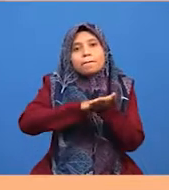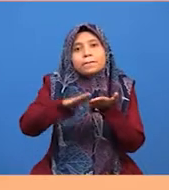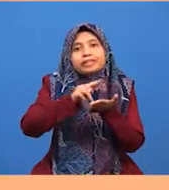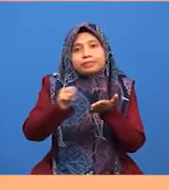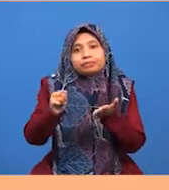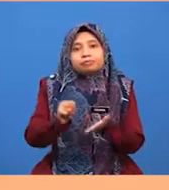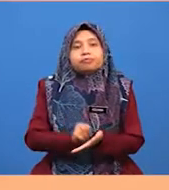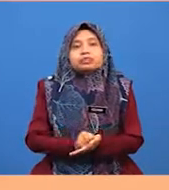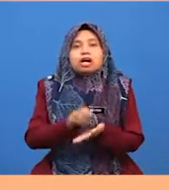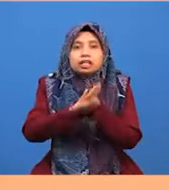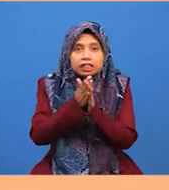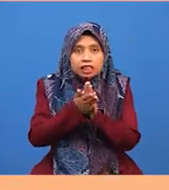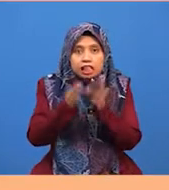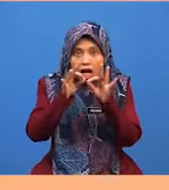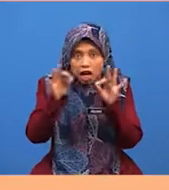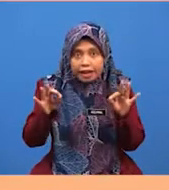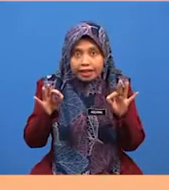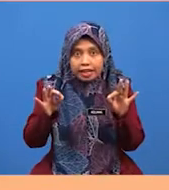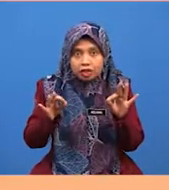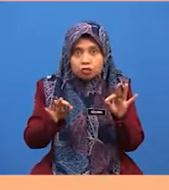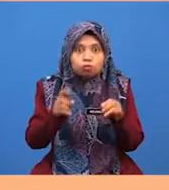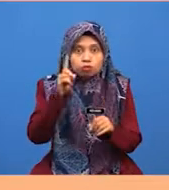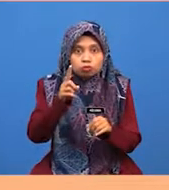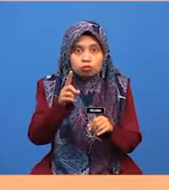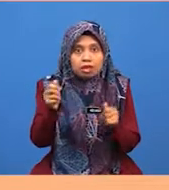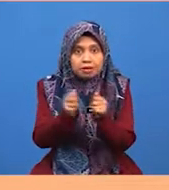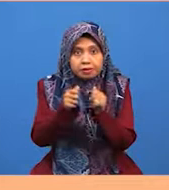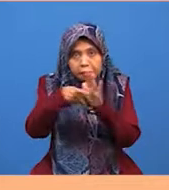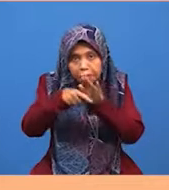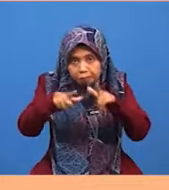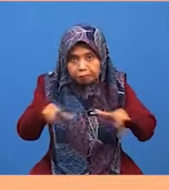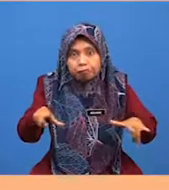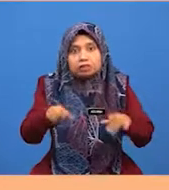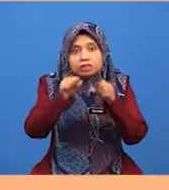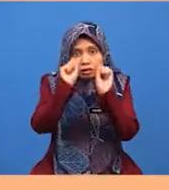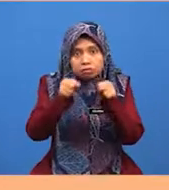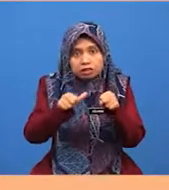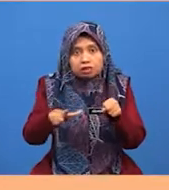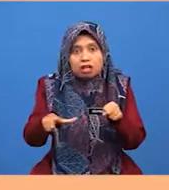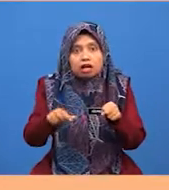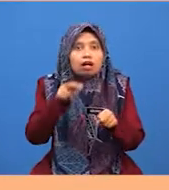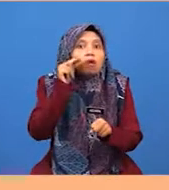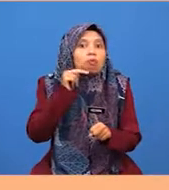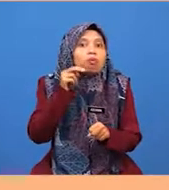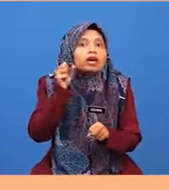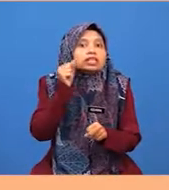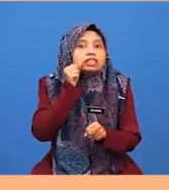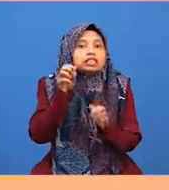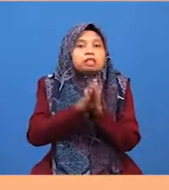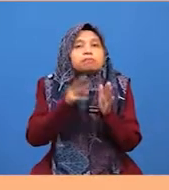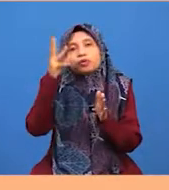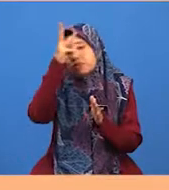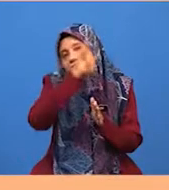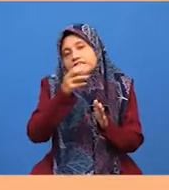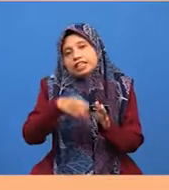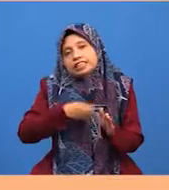Jadi, ayat tunggal dengan perluasan subjek ialah Puan Siti berwajah ceria